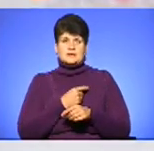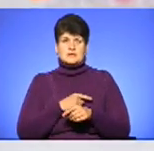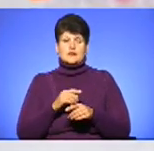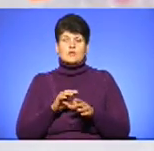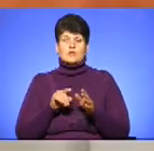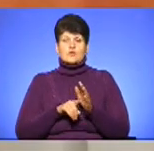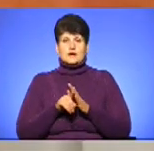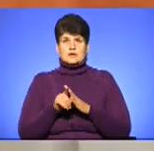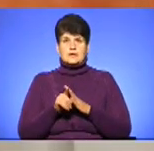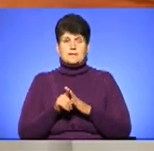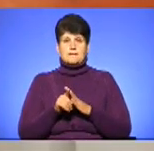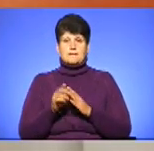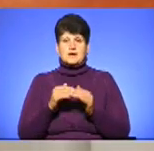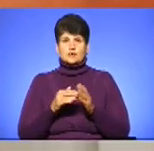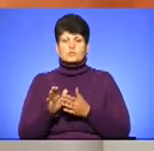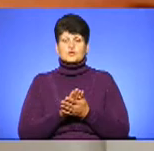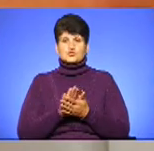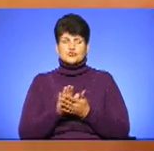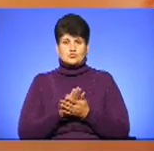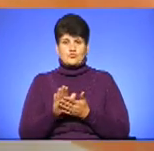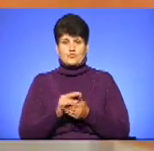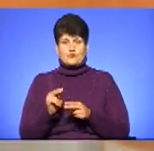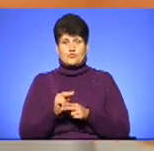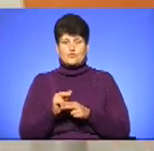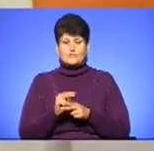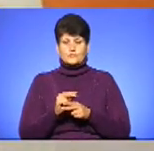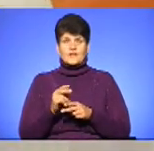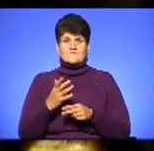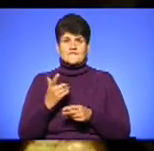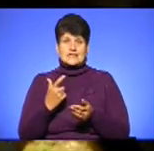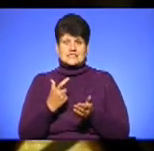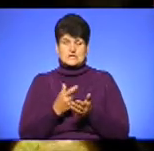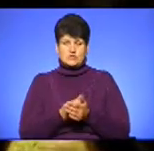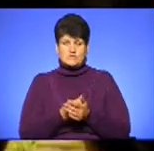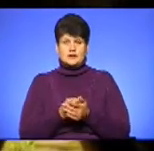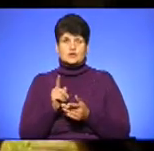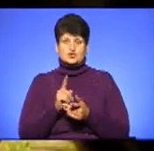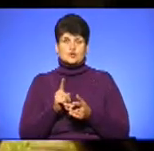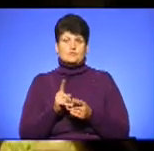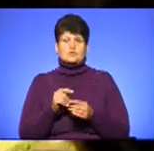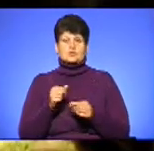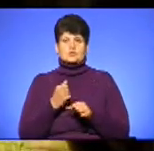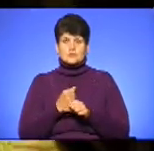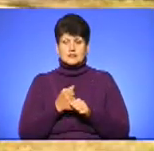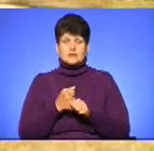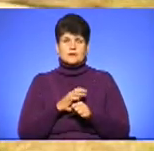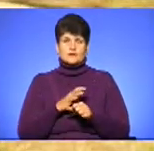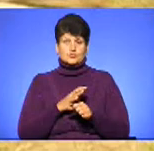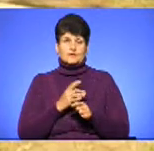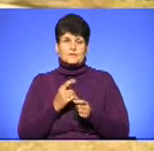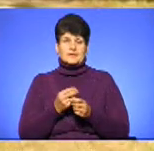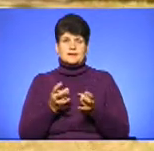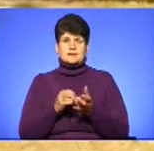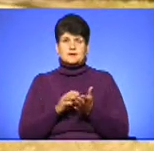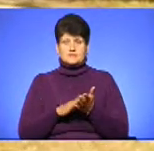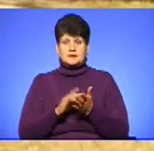практику безкоштовного вакцинування. Аби щепити тварину, згідно з правилами благоустрою Тернополя, її необхідно насамперед